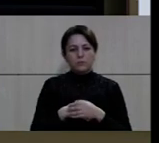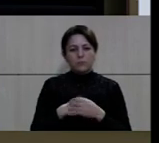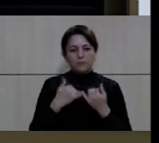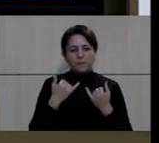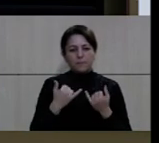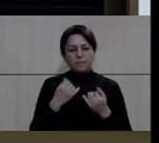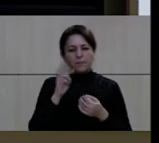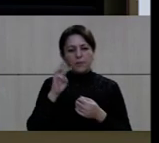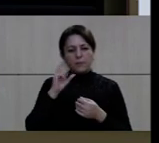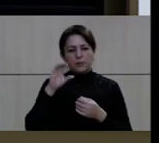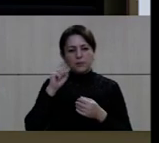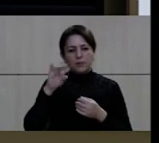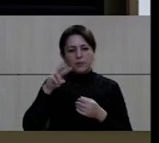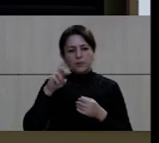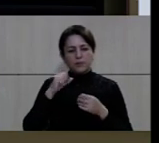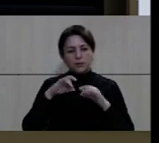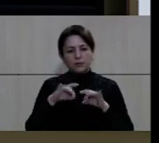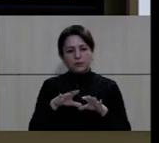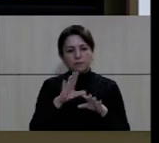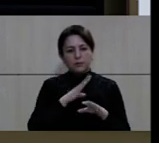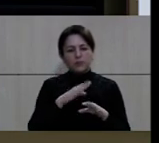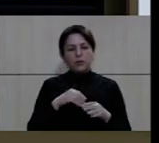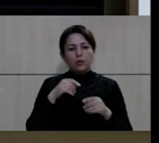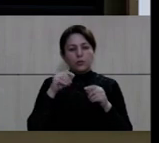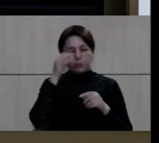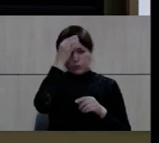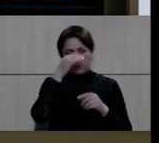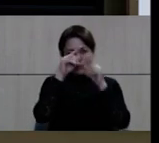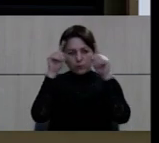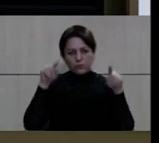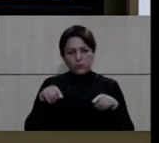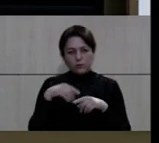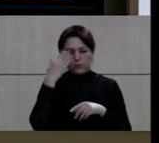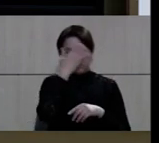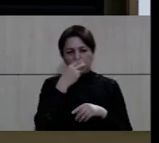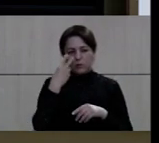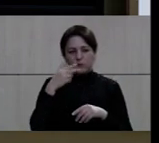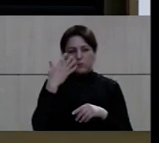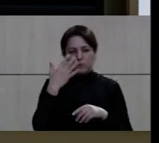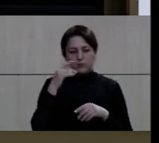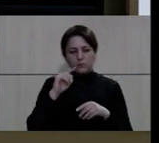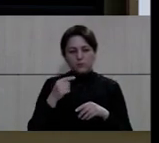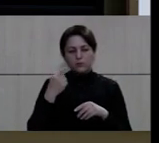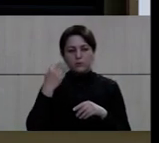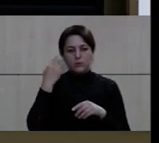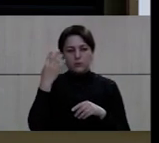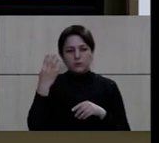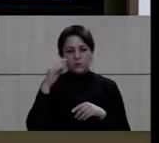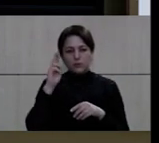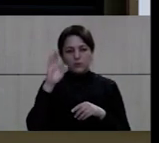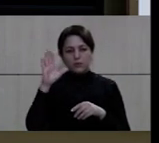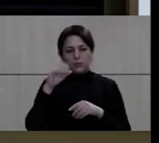Endi esa masala yechamiz. To'g'ri to'rt burchakning yuzi 20.5 dan 4 kvadrat metr. Eni